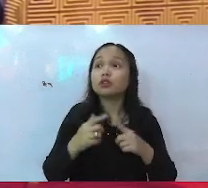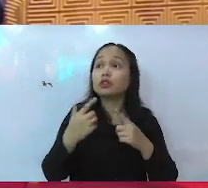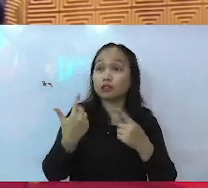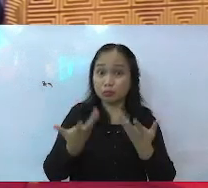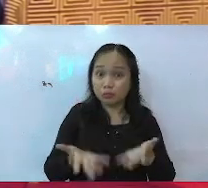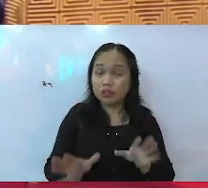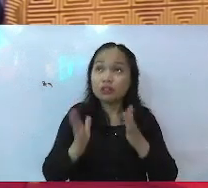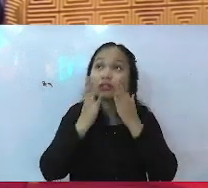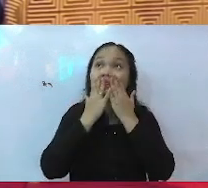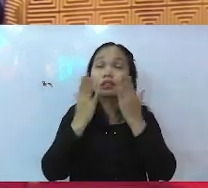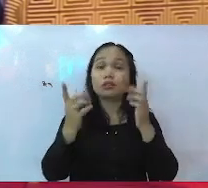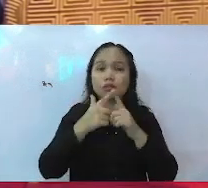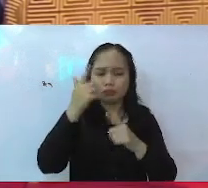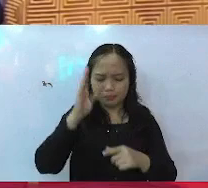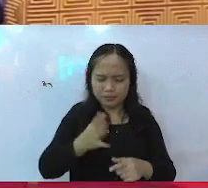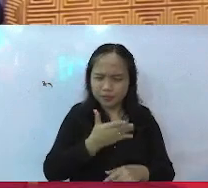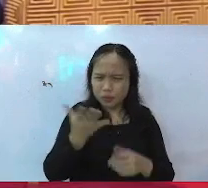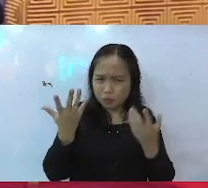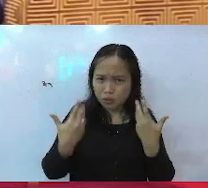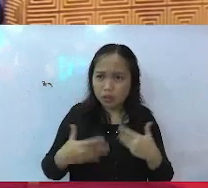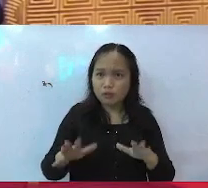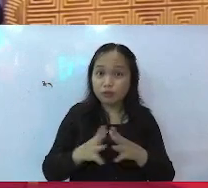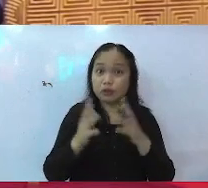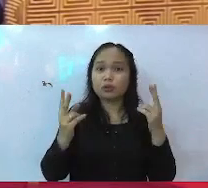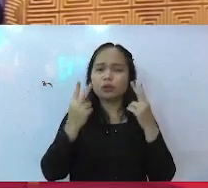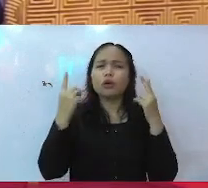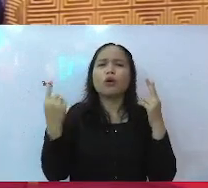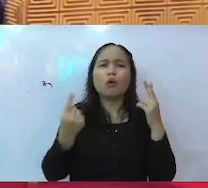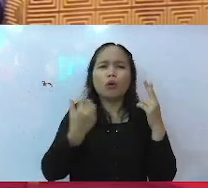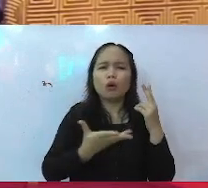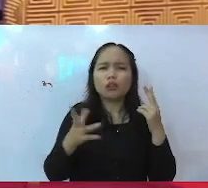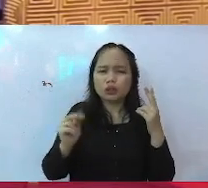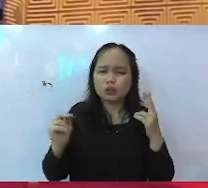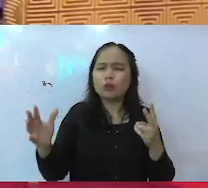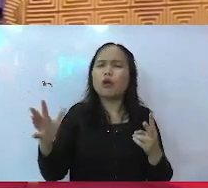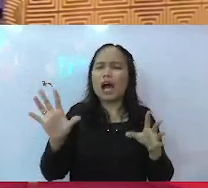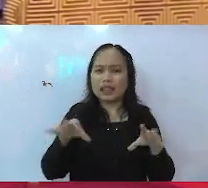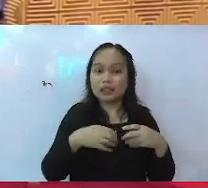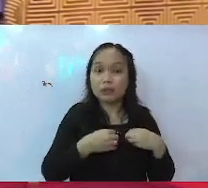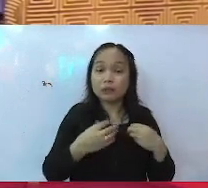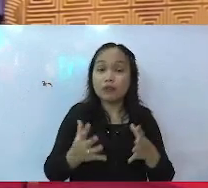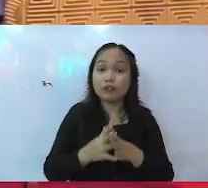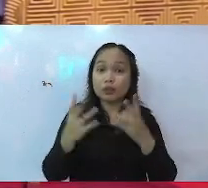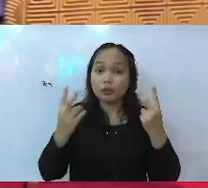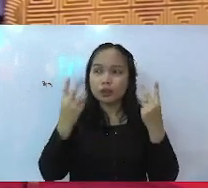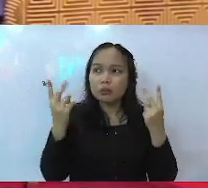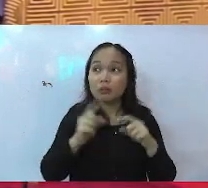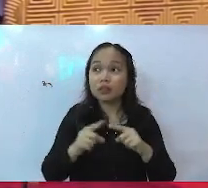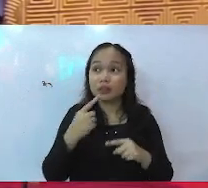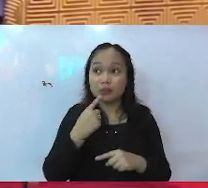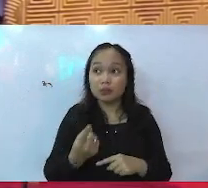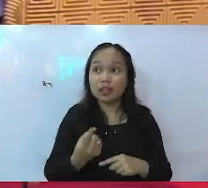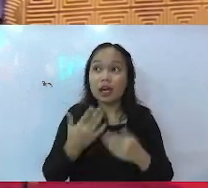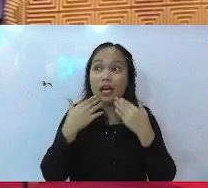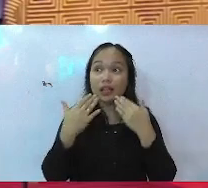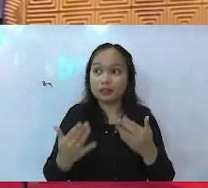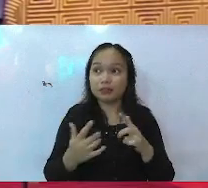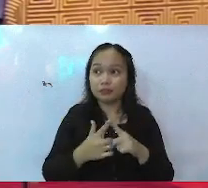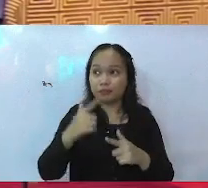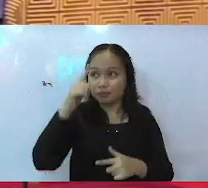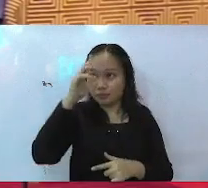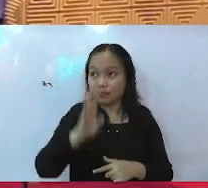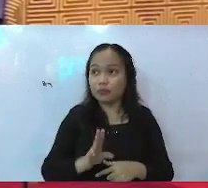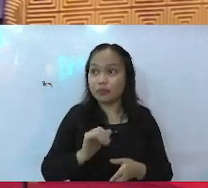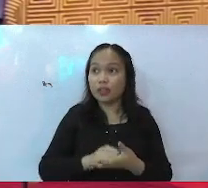Panginoon Victorious yan e you just have to claim the victory na meron ka kaya nga sabi diyan Thanks to